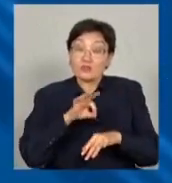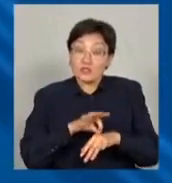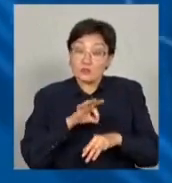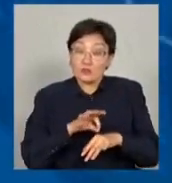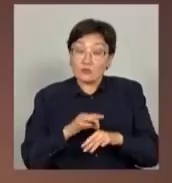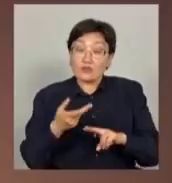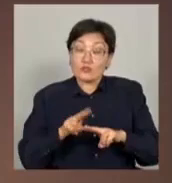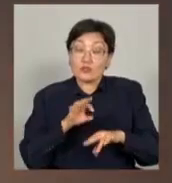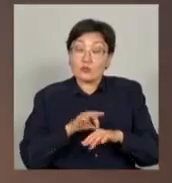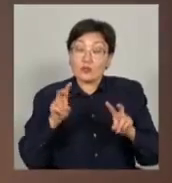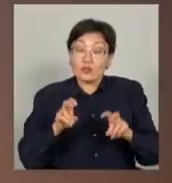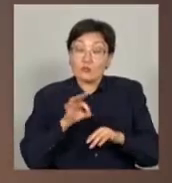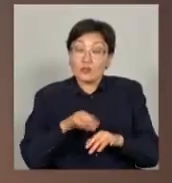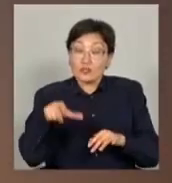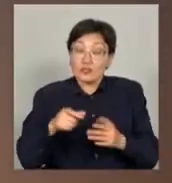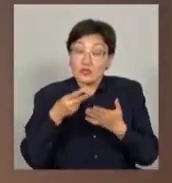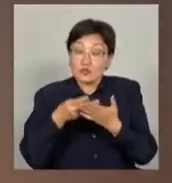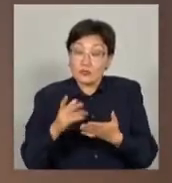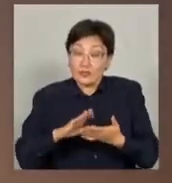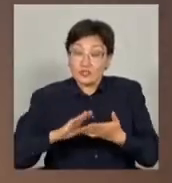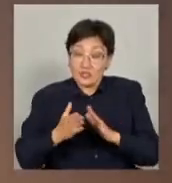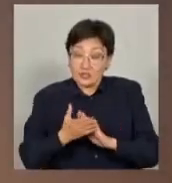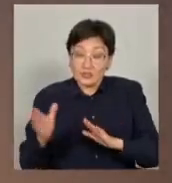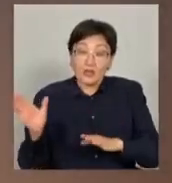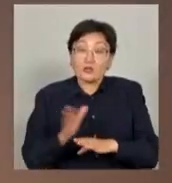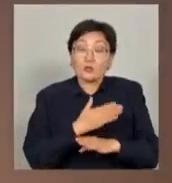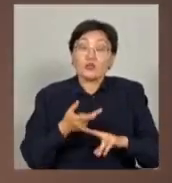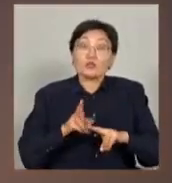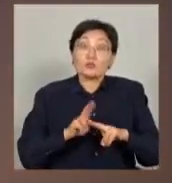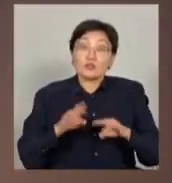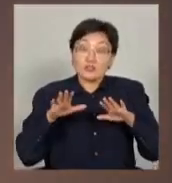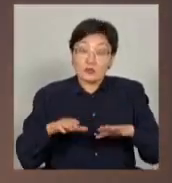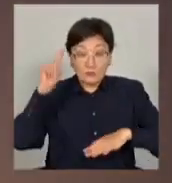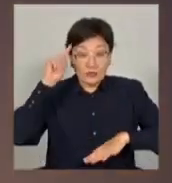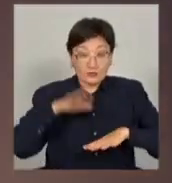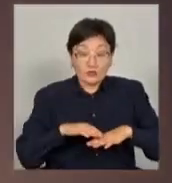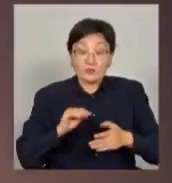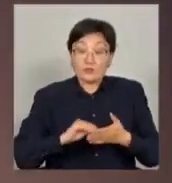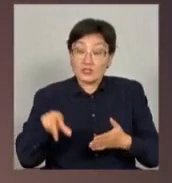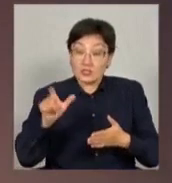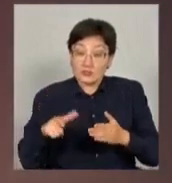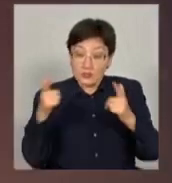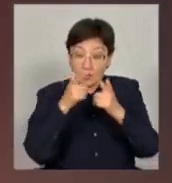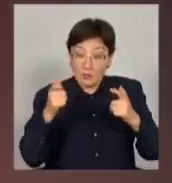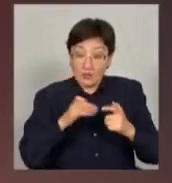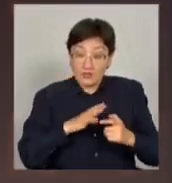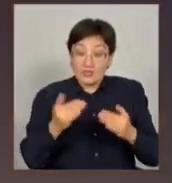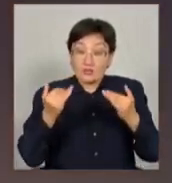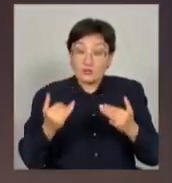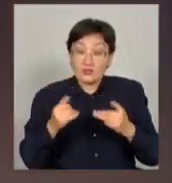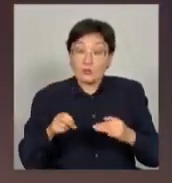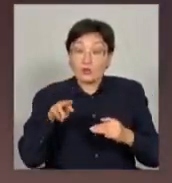дәл осы диагнозбен науқастар түспеген жағдайда ғана алынады. Бұл туралы жергілікті әкімдіктің баспасөз қызметі хабарлады. Дәл